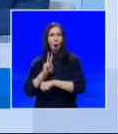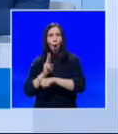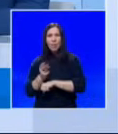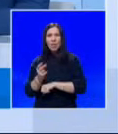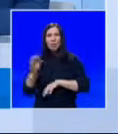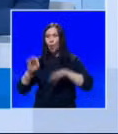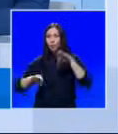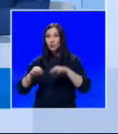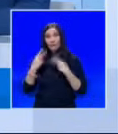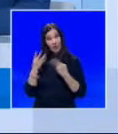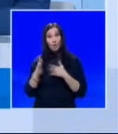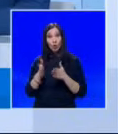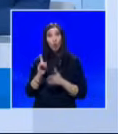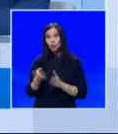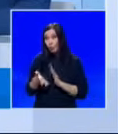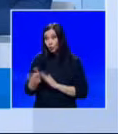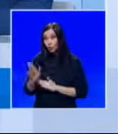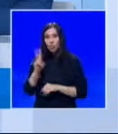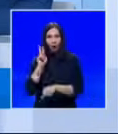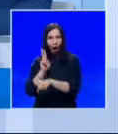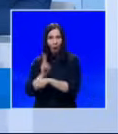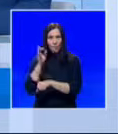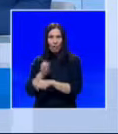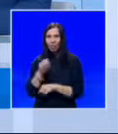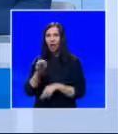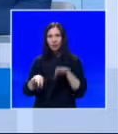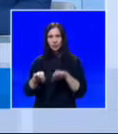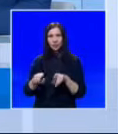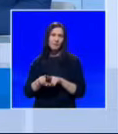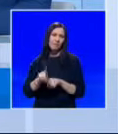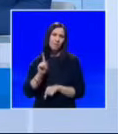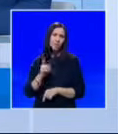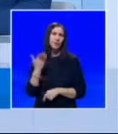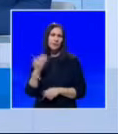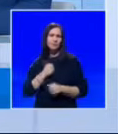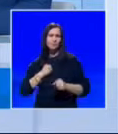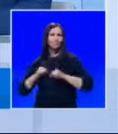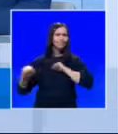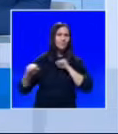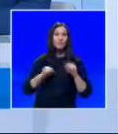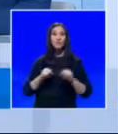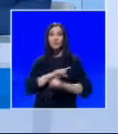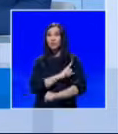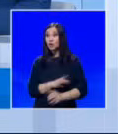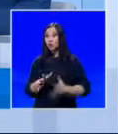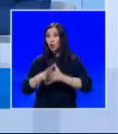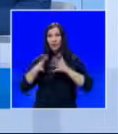Видяхме хора, които отидоха да гласуват на обяд, но все пак, може ли тези съпротивителни сили да